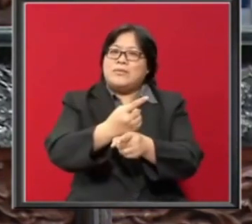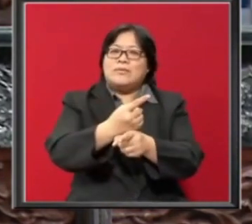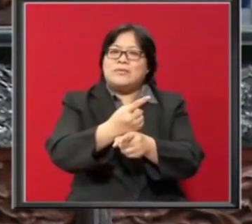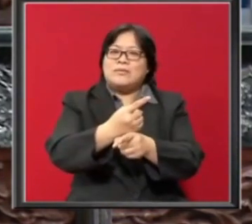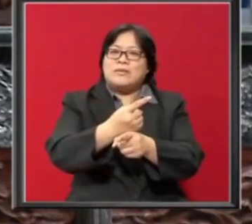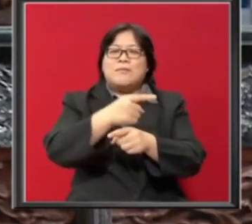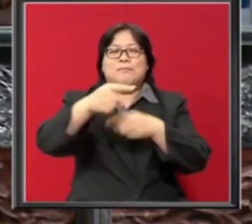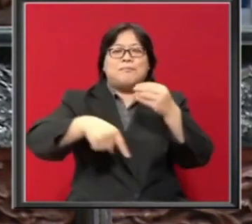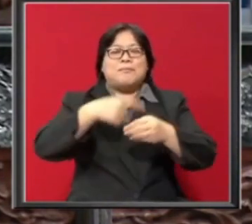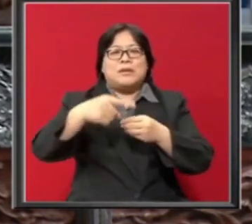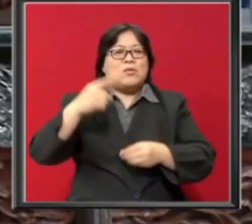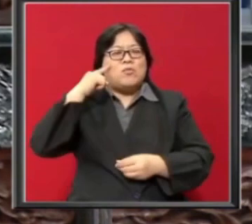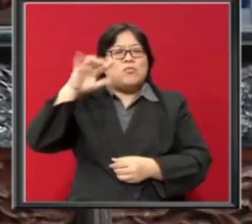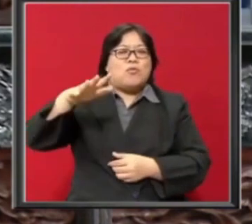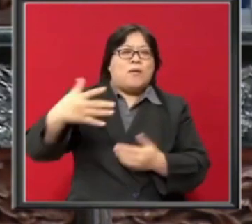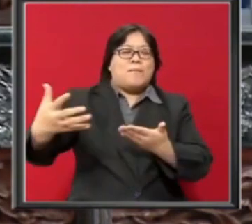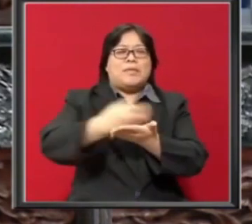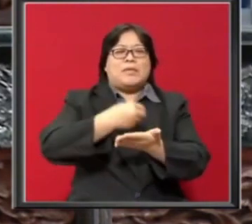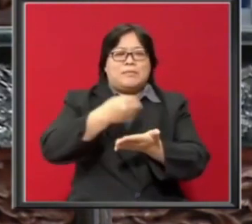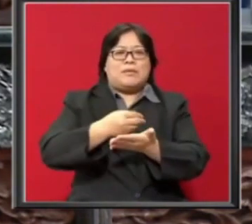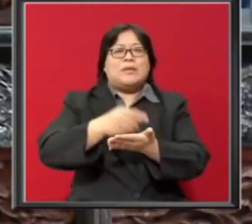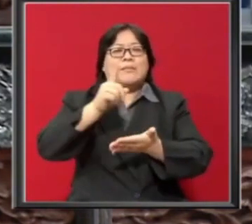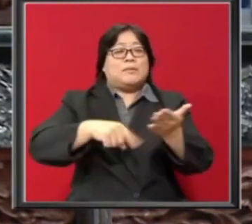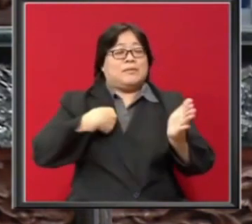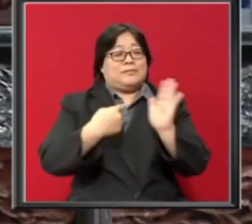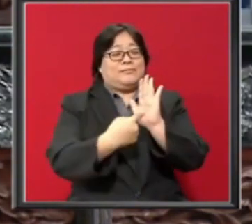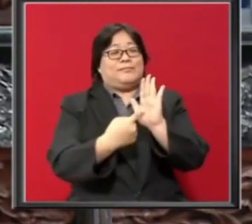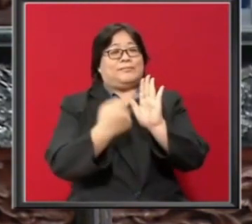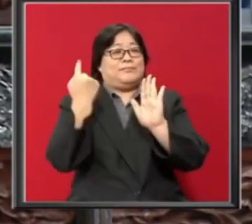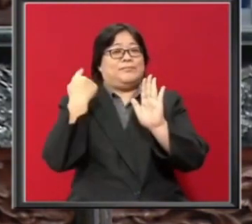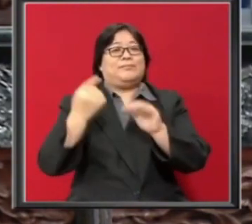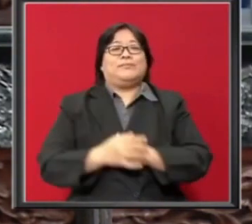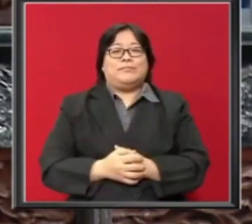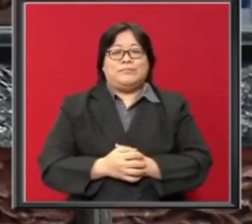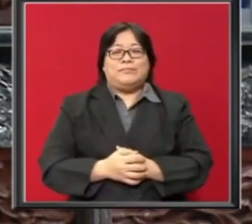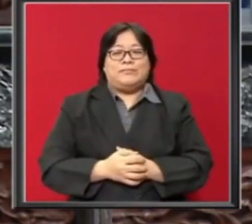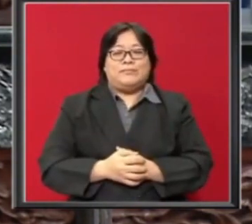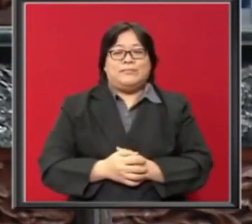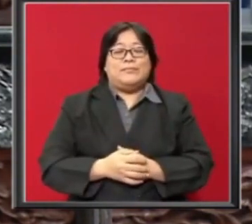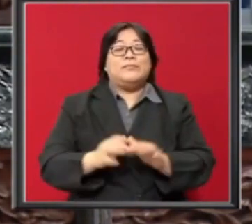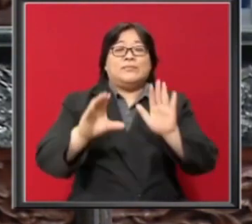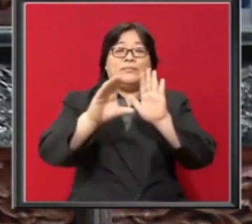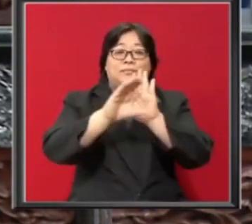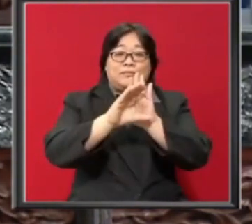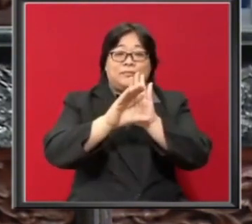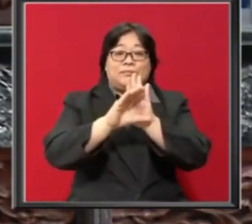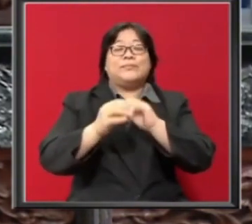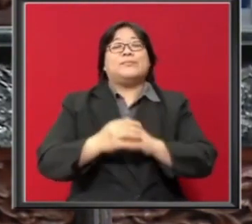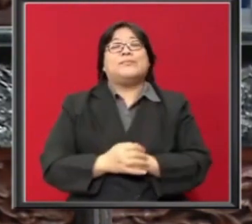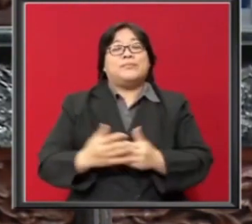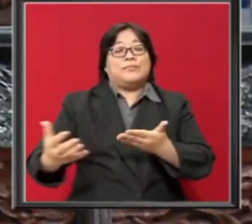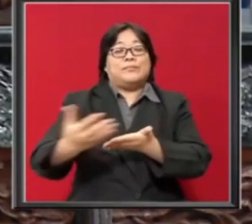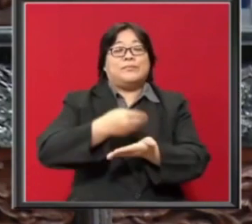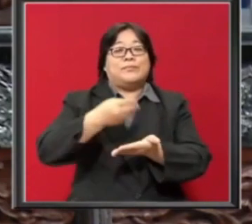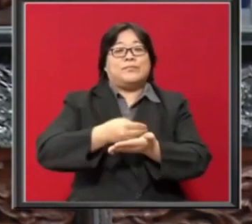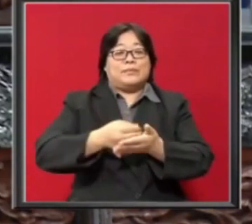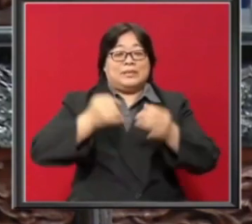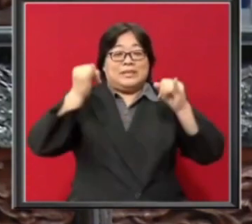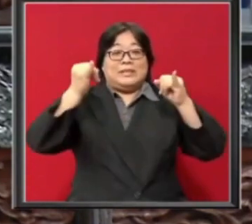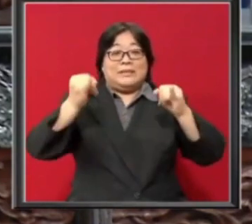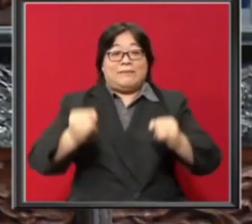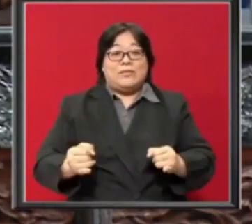mengenai munculnya pendapatan seperti manusia buktikan tadi kita ambil lupa menyapa Hai pendapatan